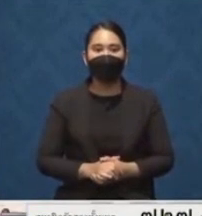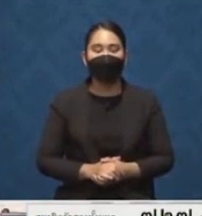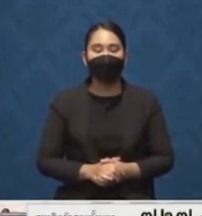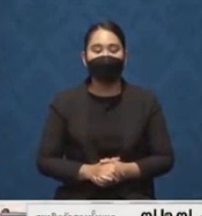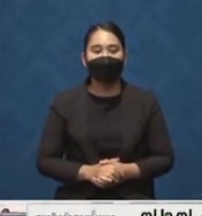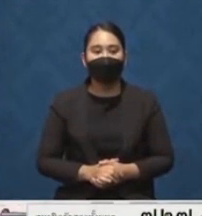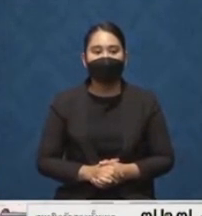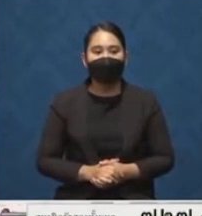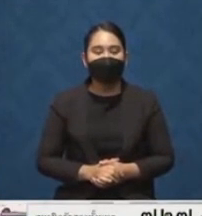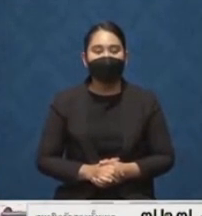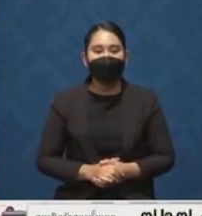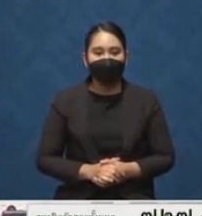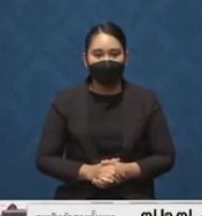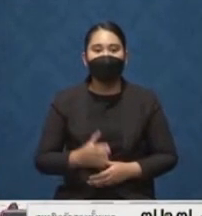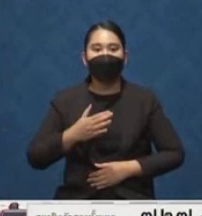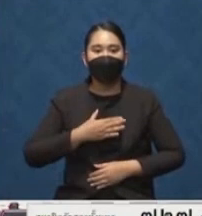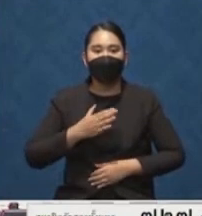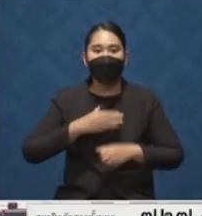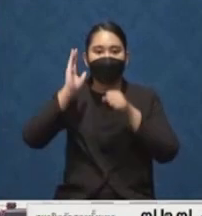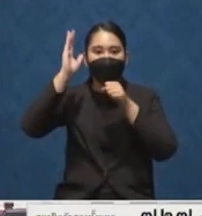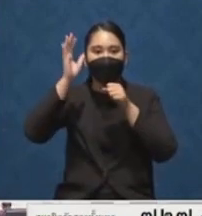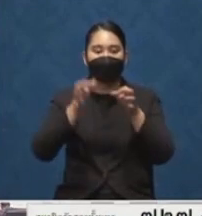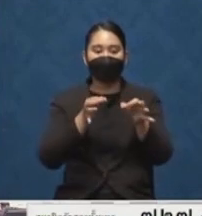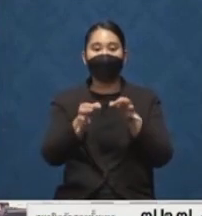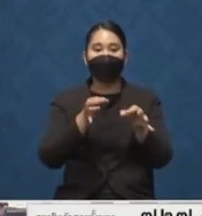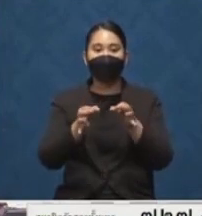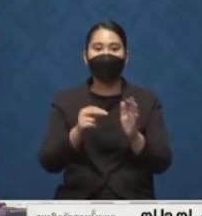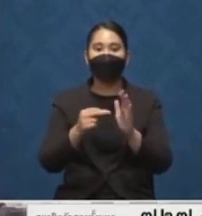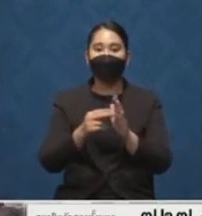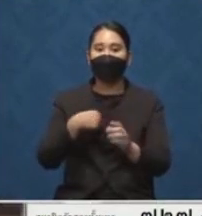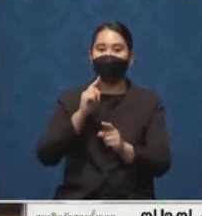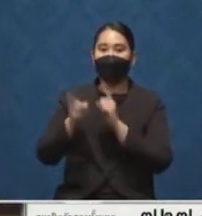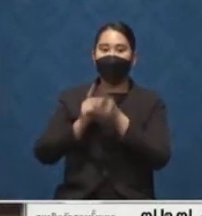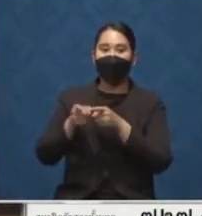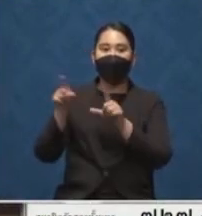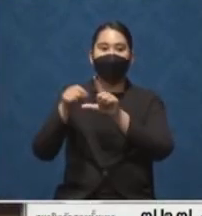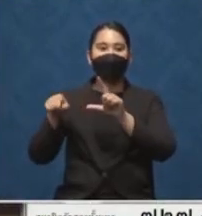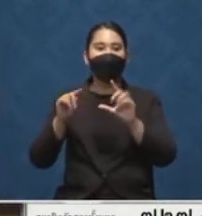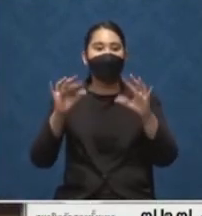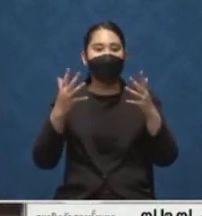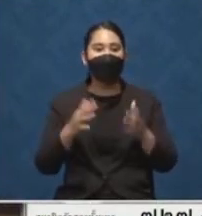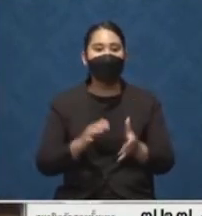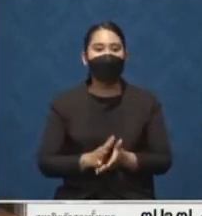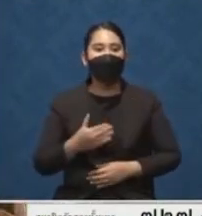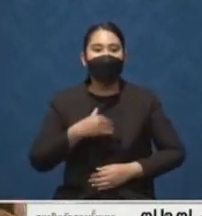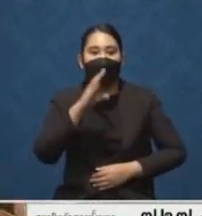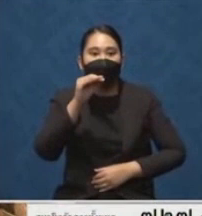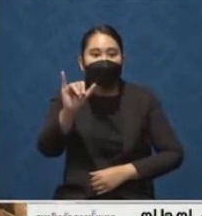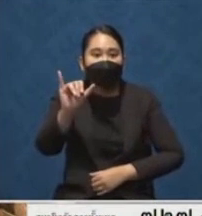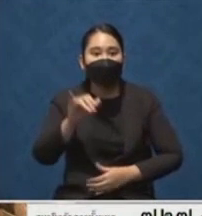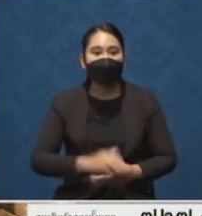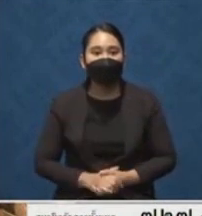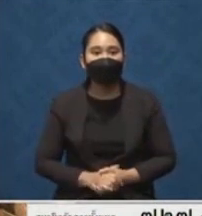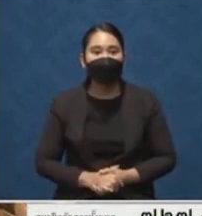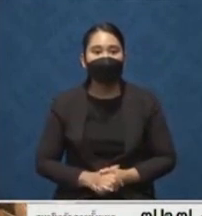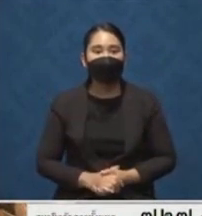ครับสิ่งที่ผมกำลังอภิปรายเนี่ยนะครับผมไม่ได้ใส่ร้ายป้ายสีพรรคก้าวไกลเลยนะครับ ผมไม่ได้พูดเลย ตอบผมไม่ได้ว่า